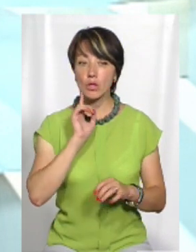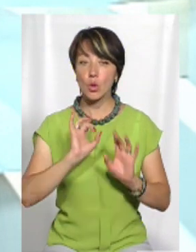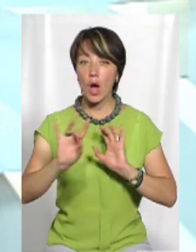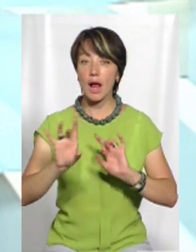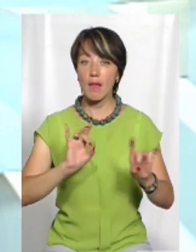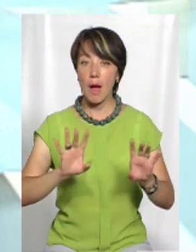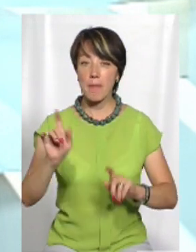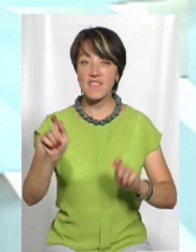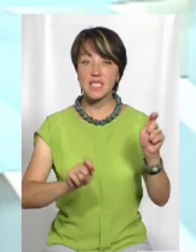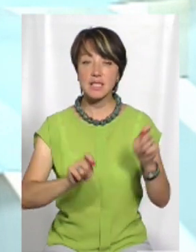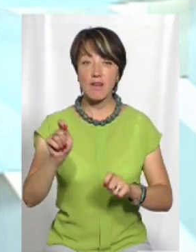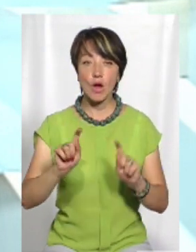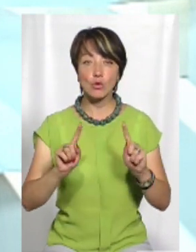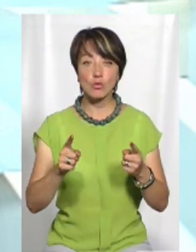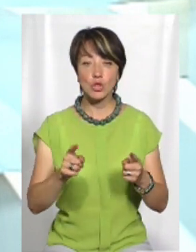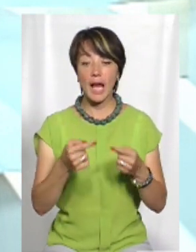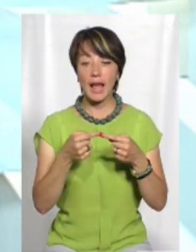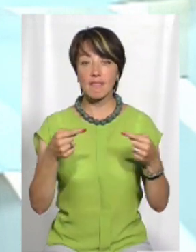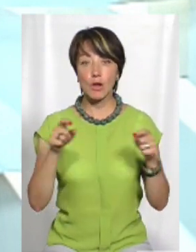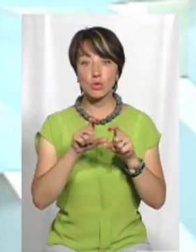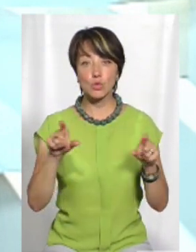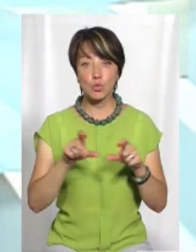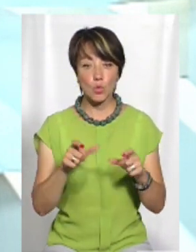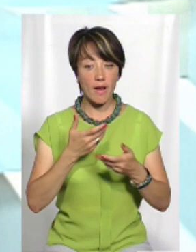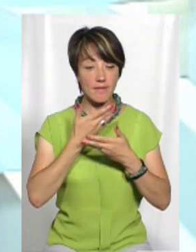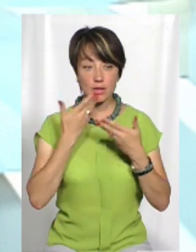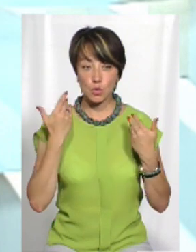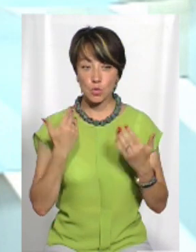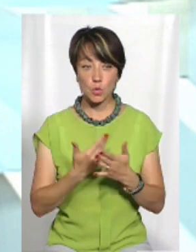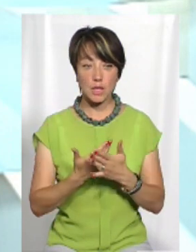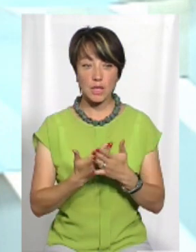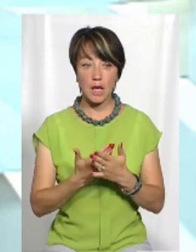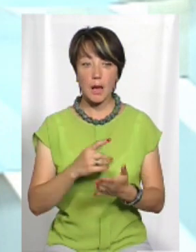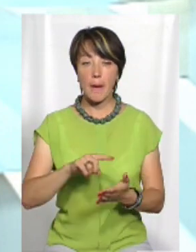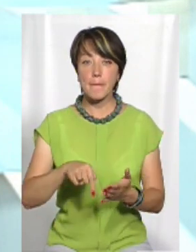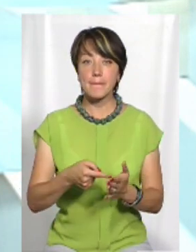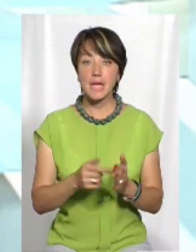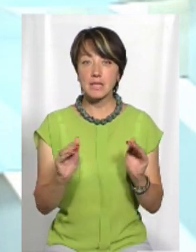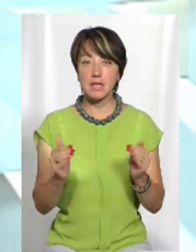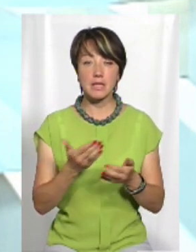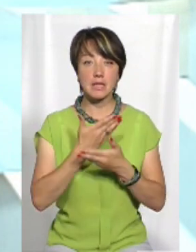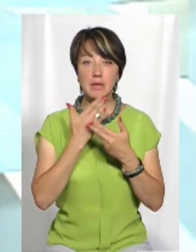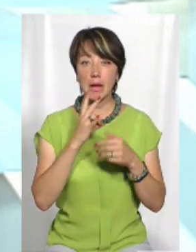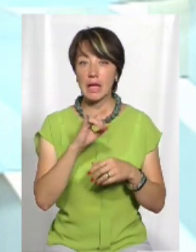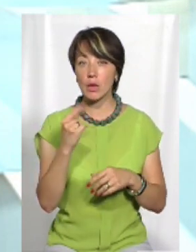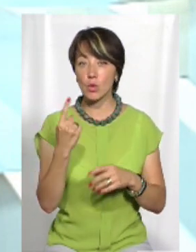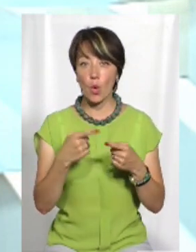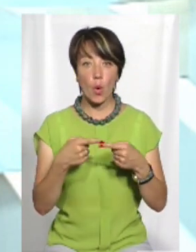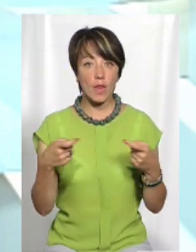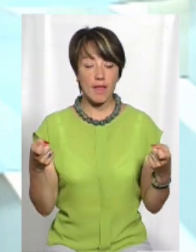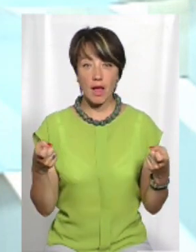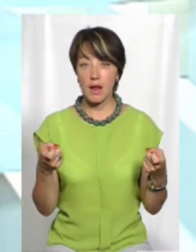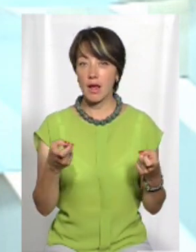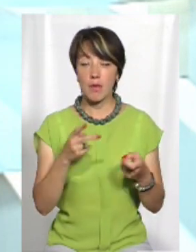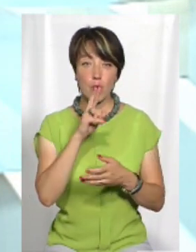реклама фестивалю, тому що і інфраструктура, яка відсутня, скажімо так, тому що в містечку немає ні одного готелю, в